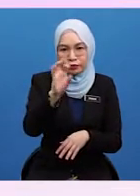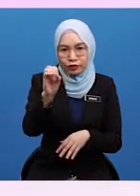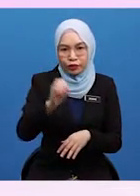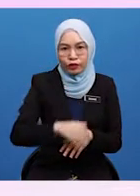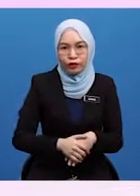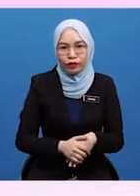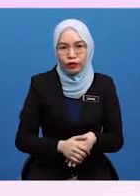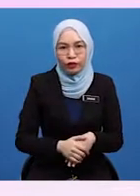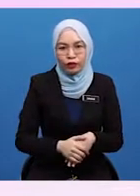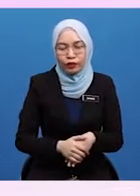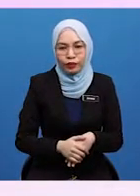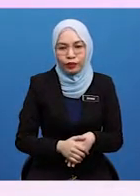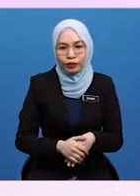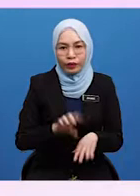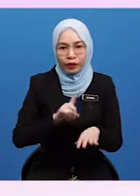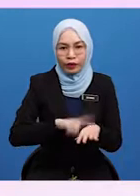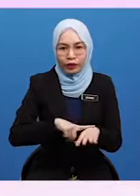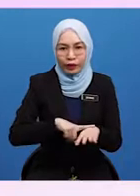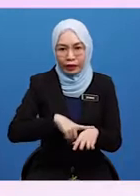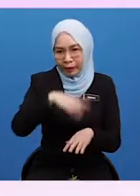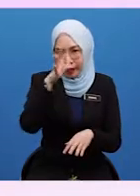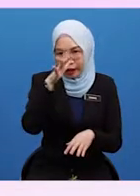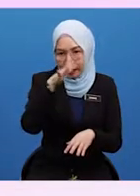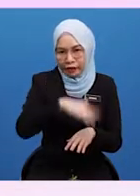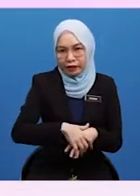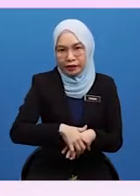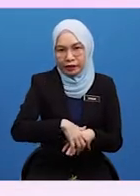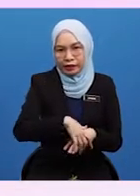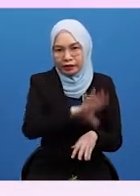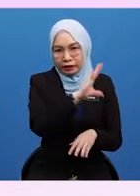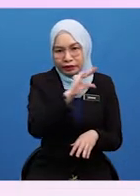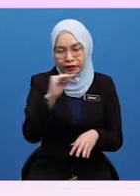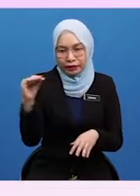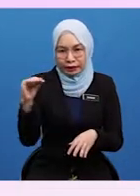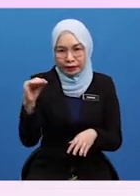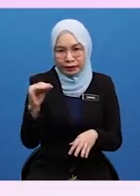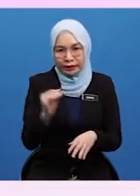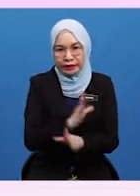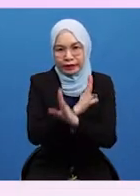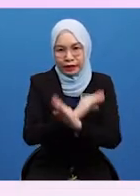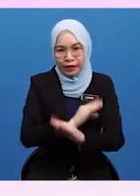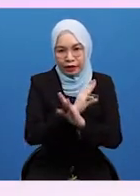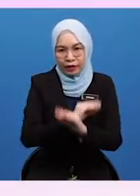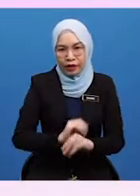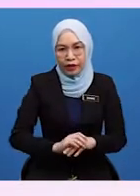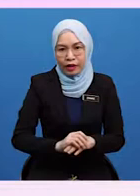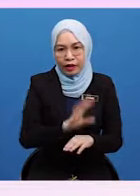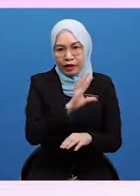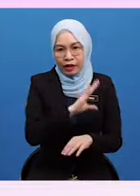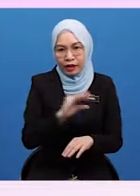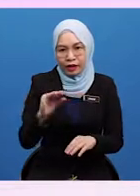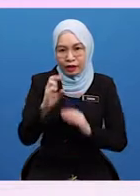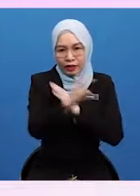setelit bumi dialog gajah menato sematan Sarawak wilayah